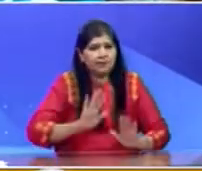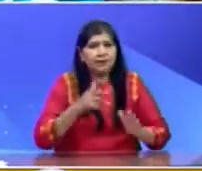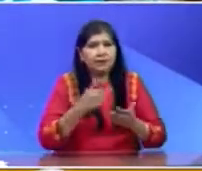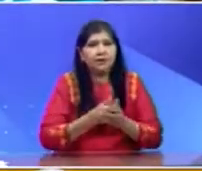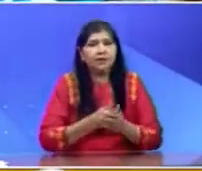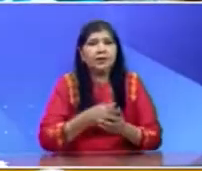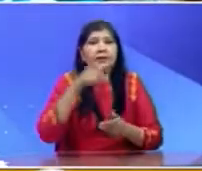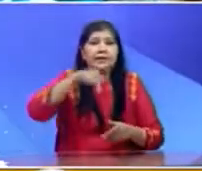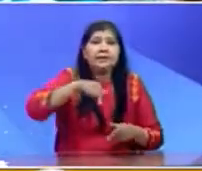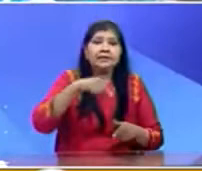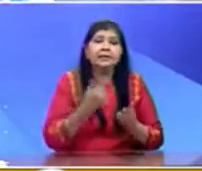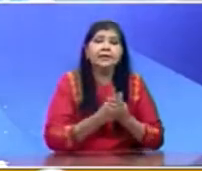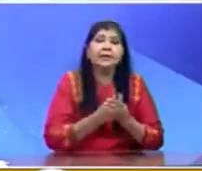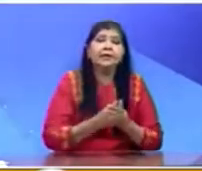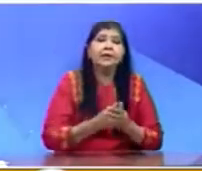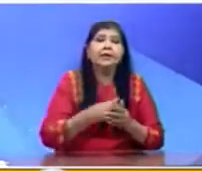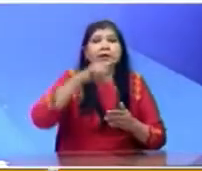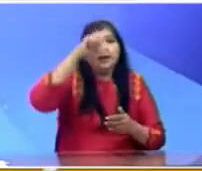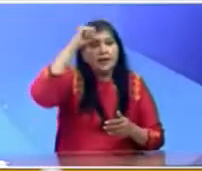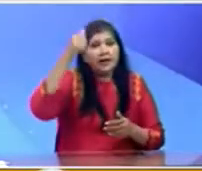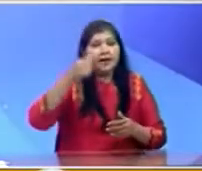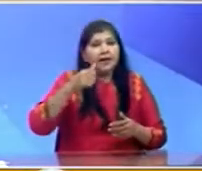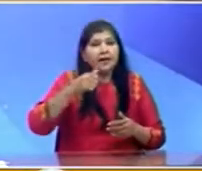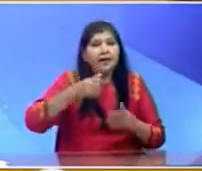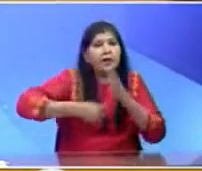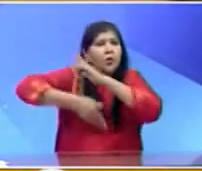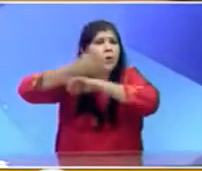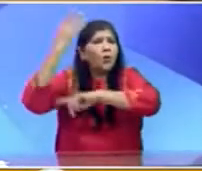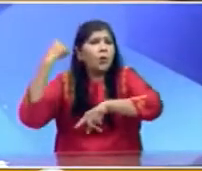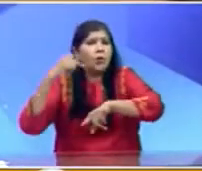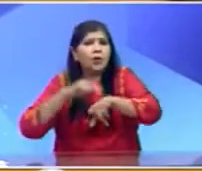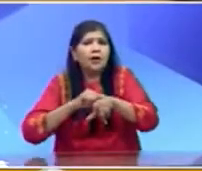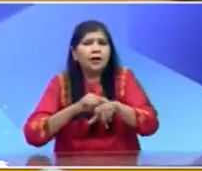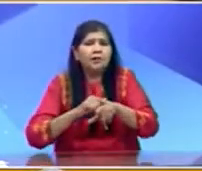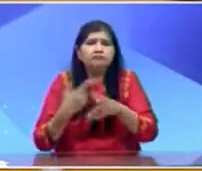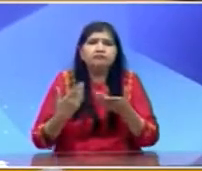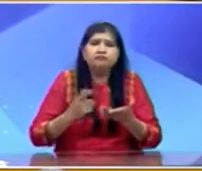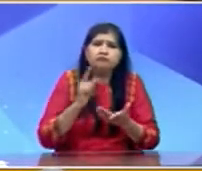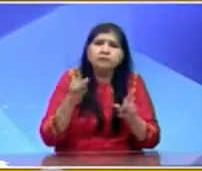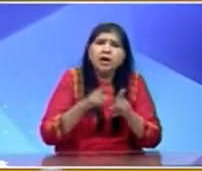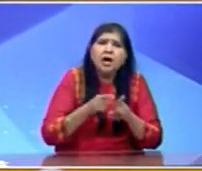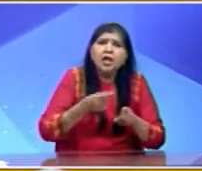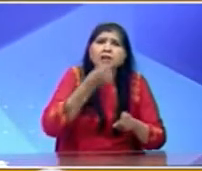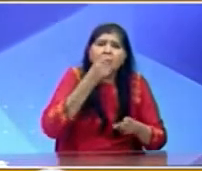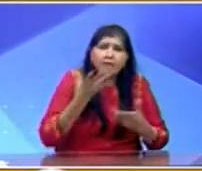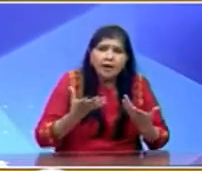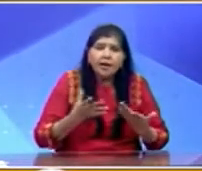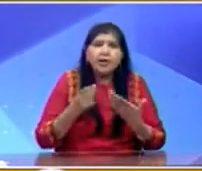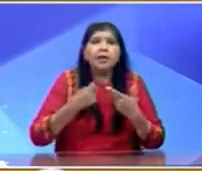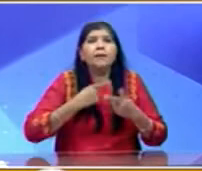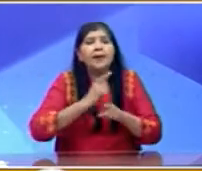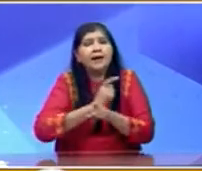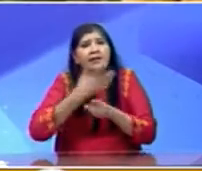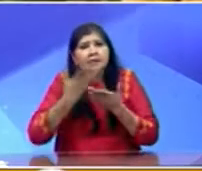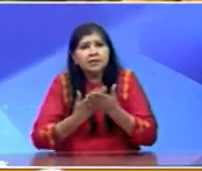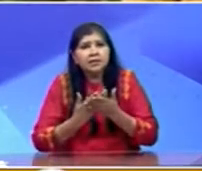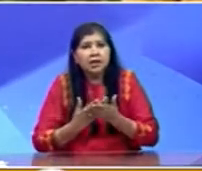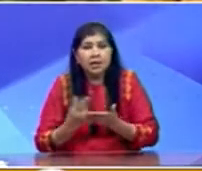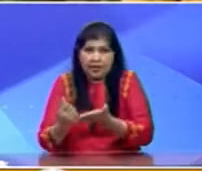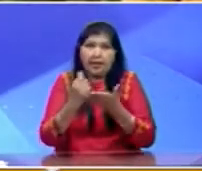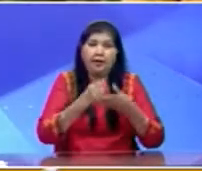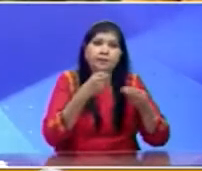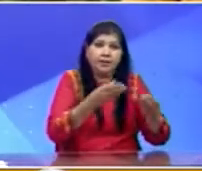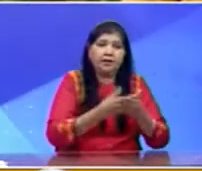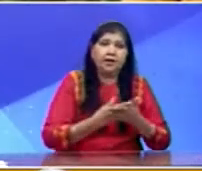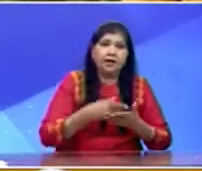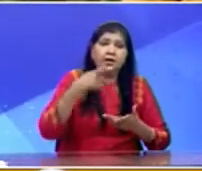कि इसमें भारतीय पारंपरिक पद्धतियां कितनी उपयोगी हैं। कोरोना के खिलाफ